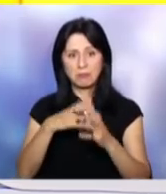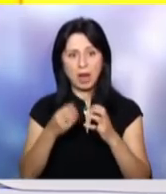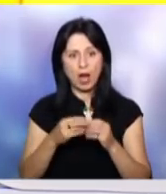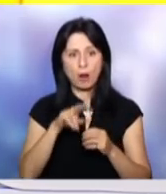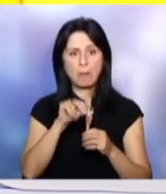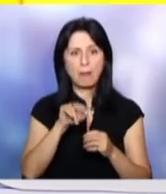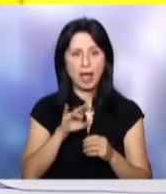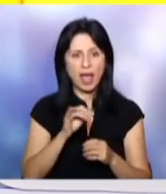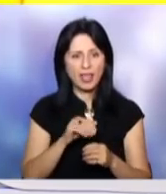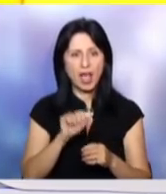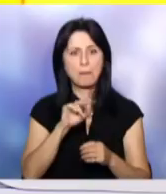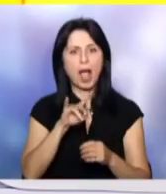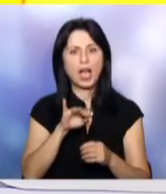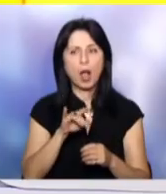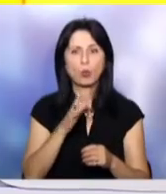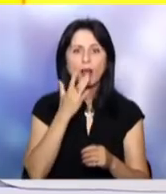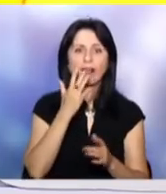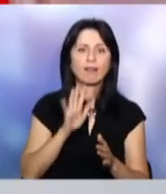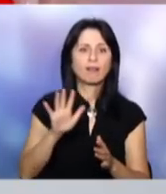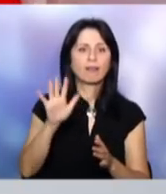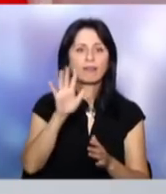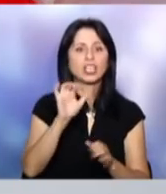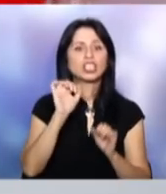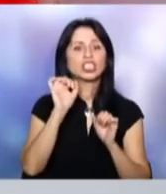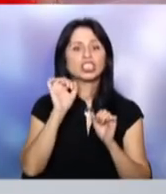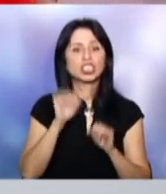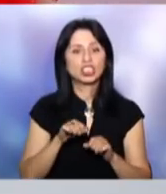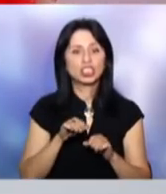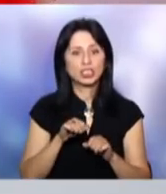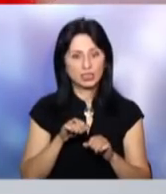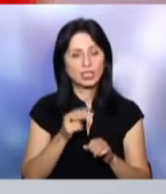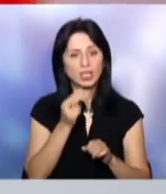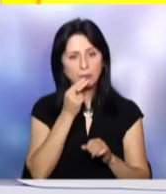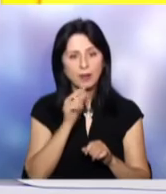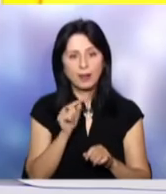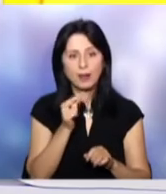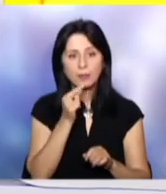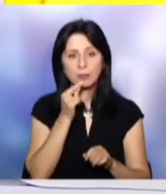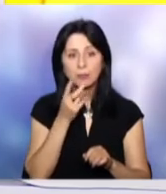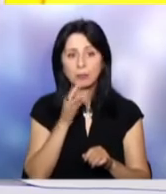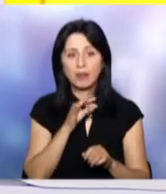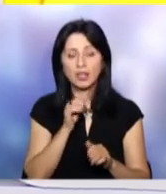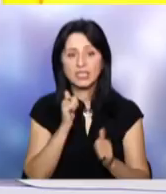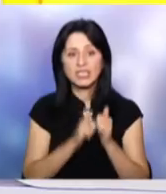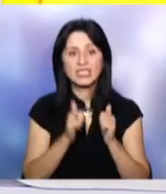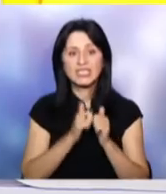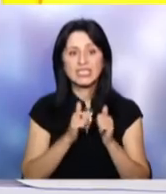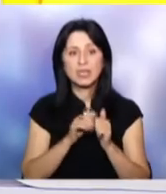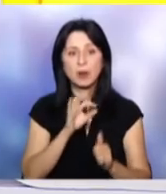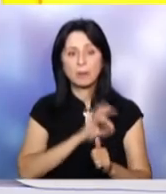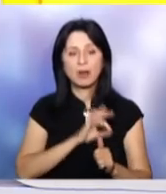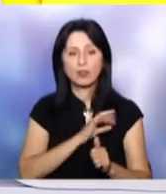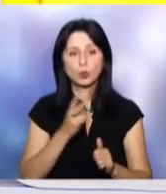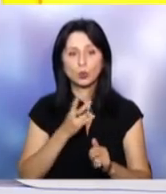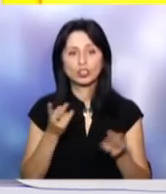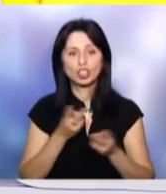პაპაია, მარაკუია და ასე შემდეგ. ეს პროდუქტები შეიძლება მივსითვათ, შეიძლება დავაგემოვნოთ, მაგრამ სისტემატური მოხმარებისათვის